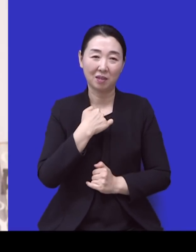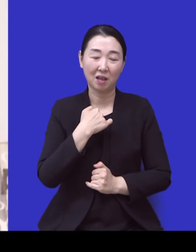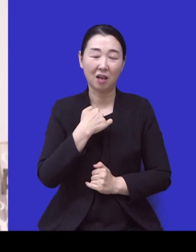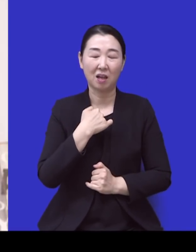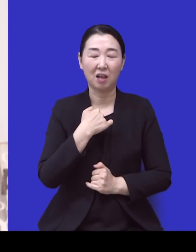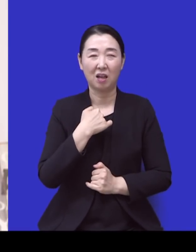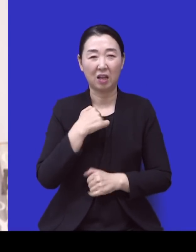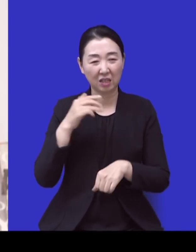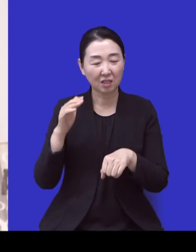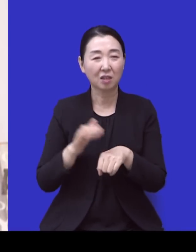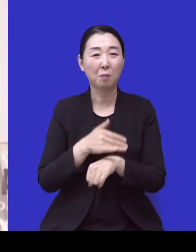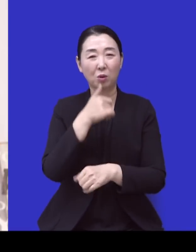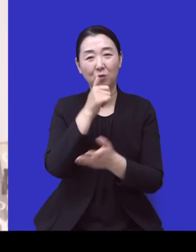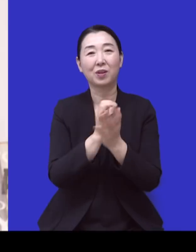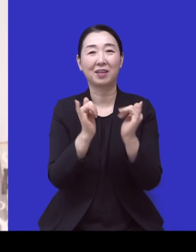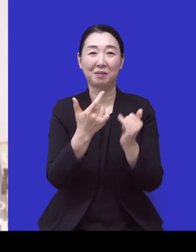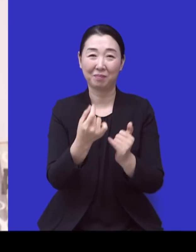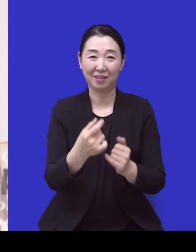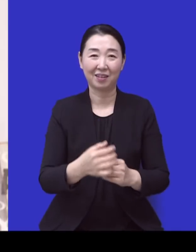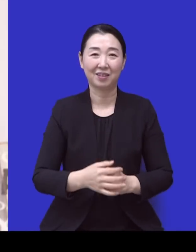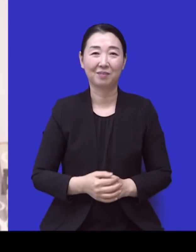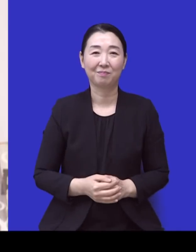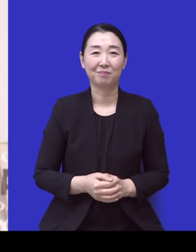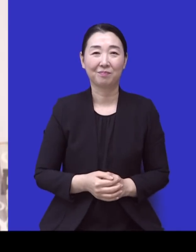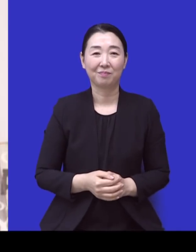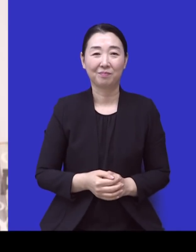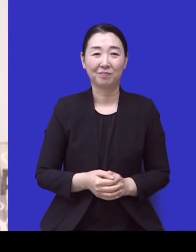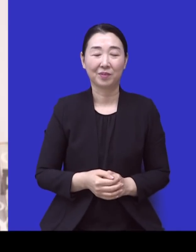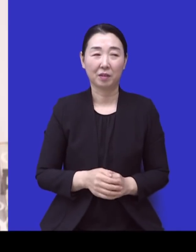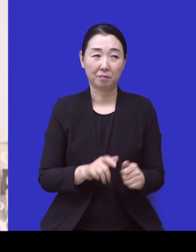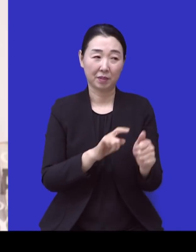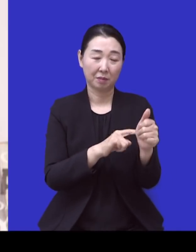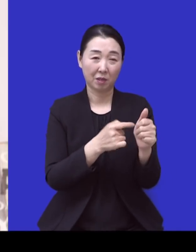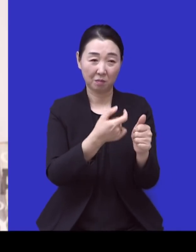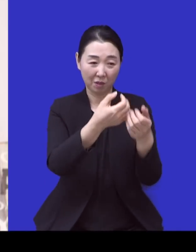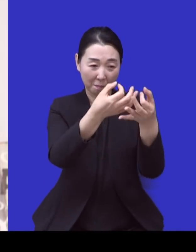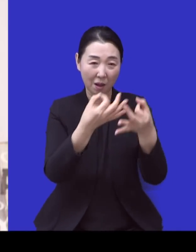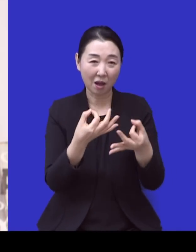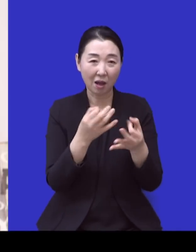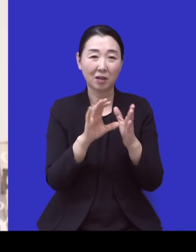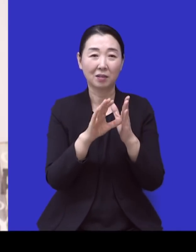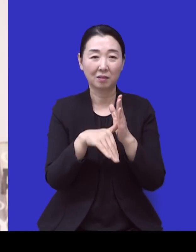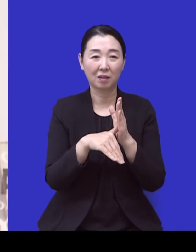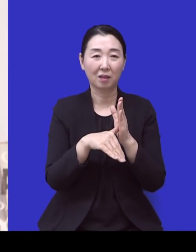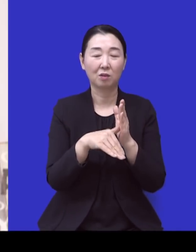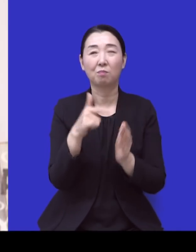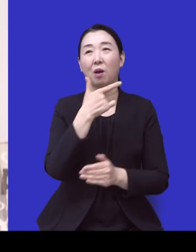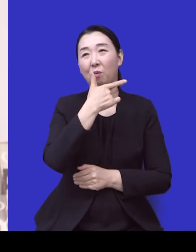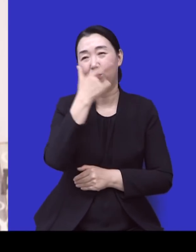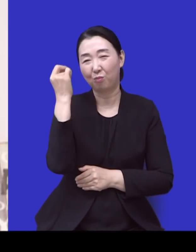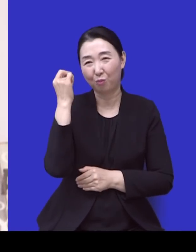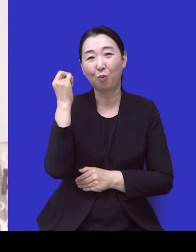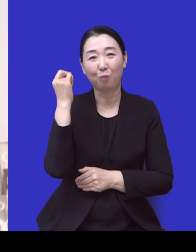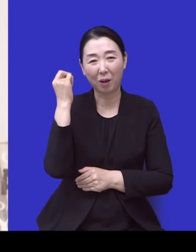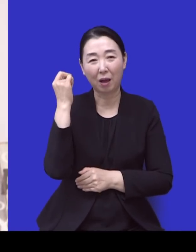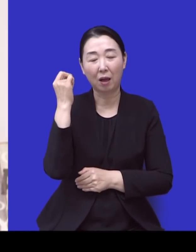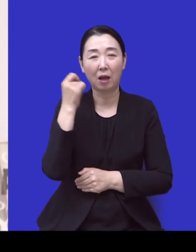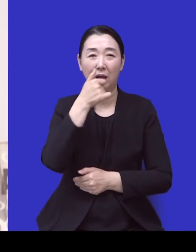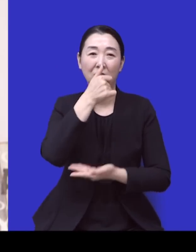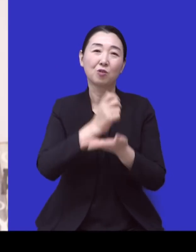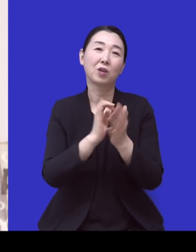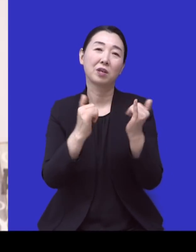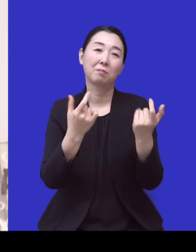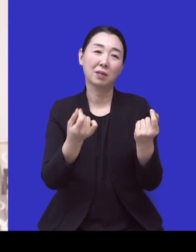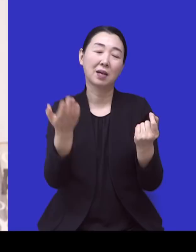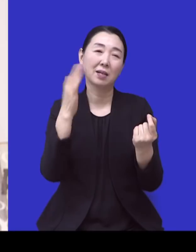못난 죄인이에요. 이렇게 얘기하면서 지체님이 보시기에는 제가 너무 부족하고 못난 죄인이겠지만